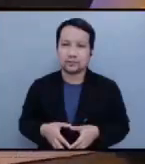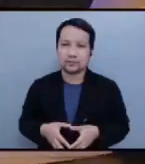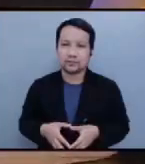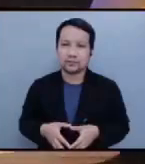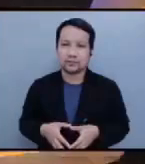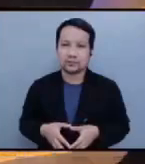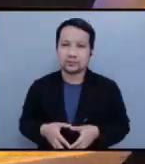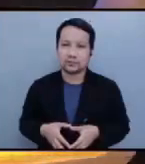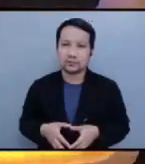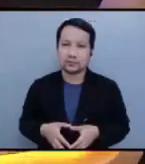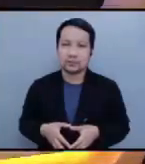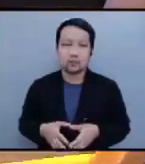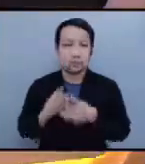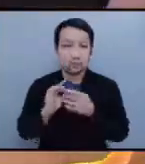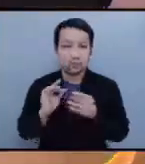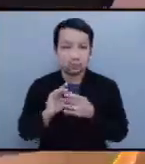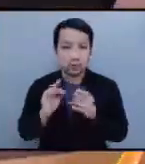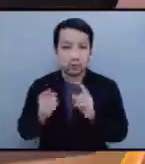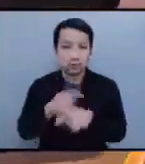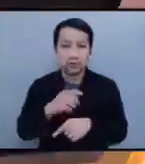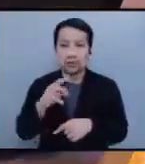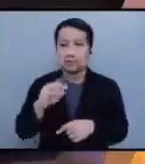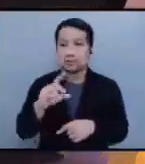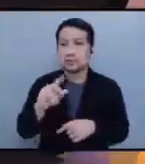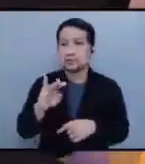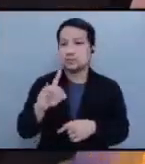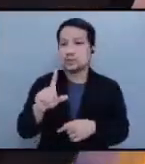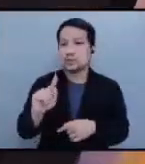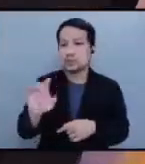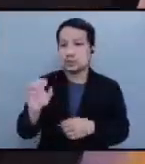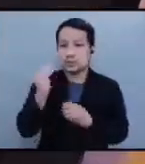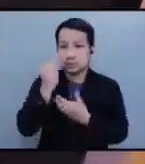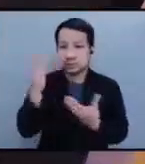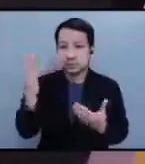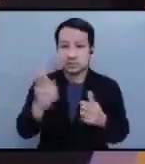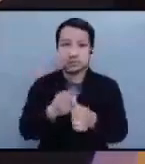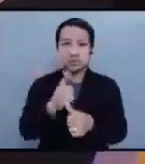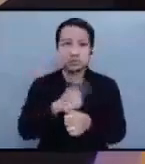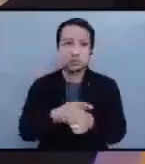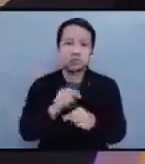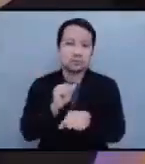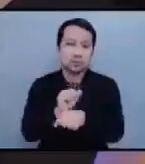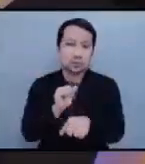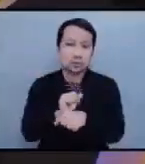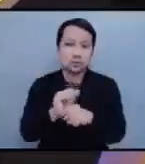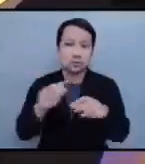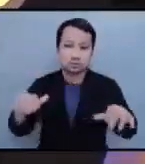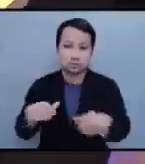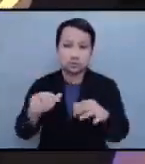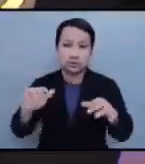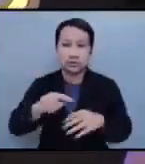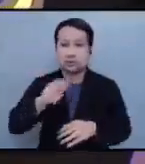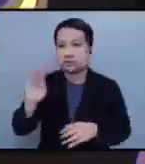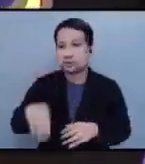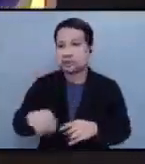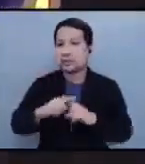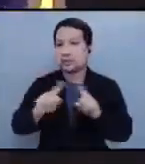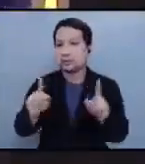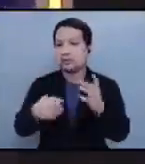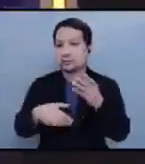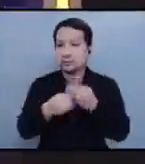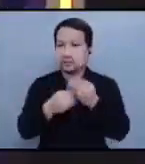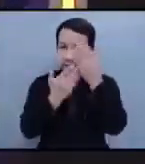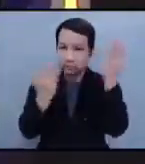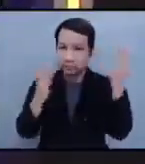isang kwento ng taga Masbate na nangarap magkaroon ng magandang trabaho sa Manila, ngunit nahirapan lamang ang ating